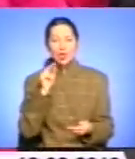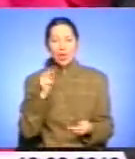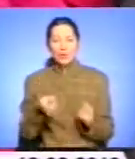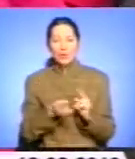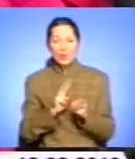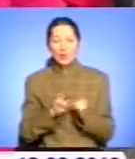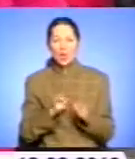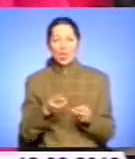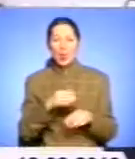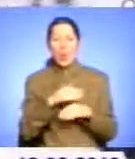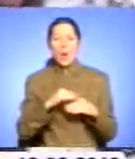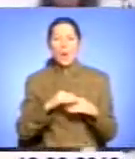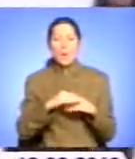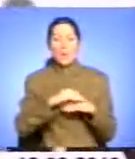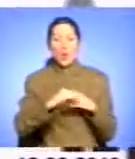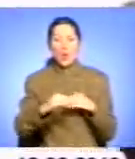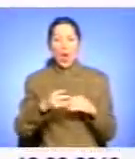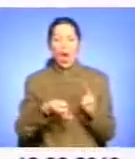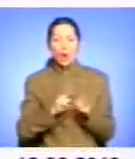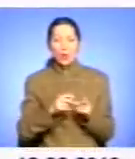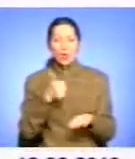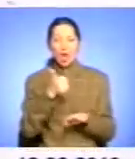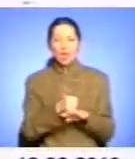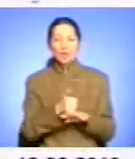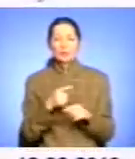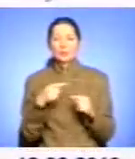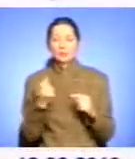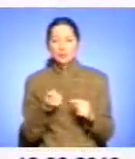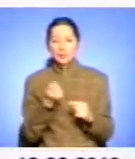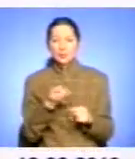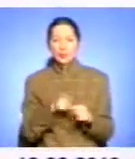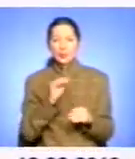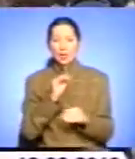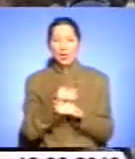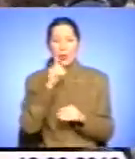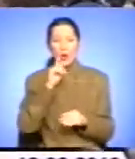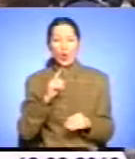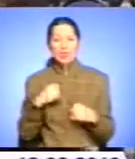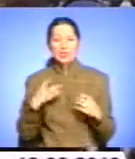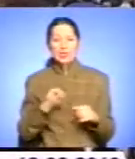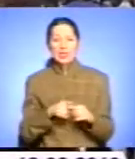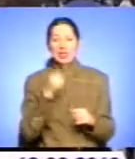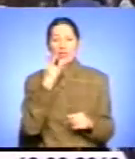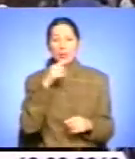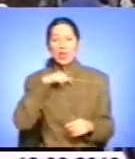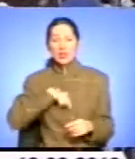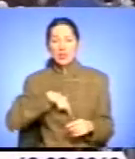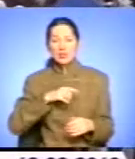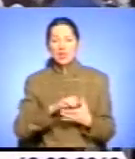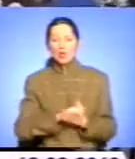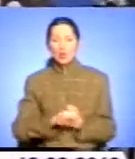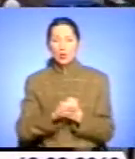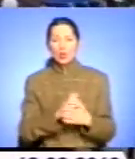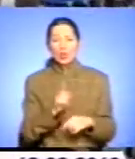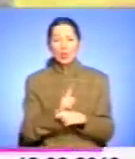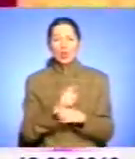польовій кухні. А головний компонент, який додав смаку святу, це добрий настрій дружньої тернопільської